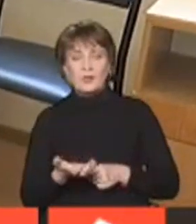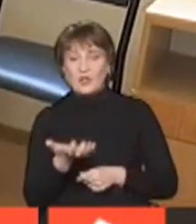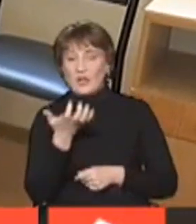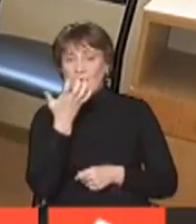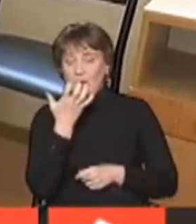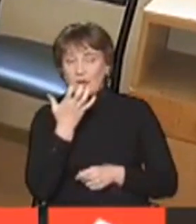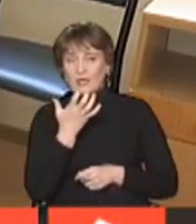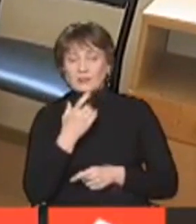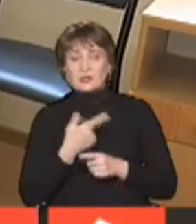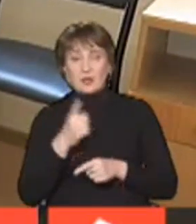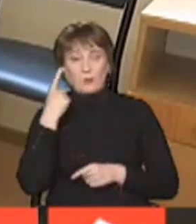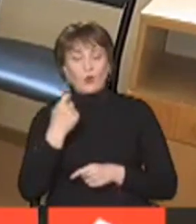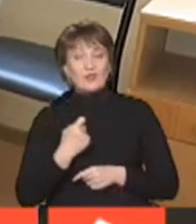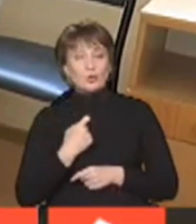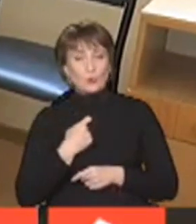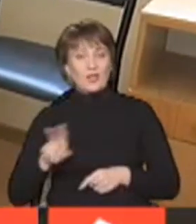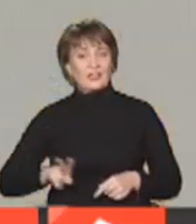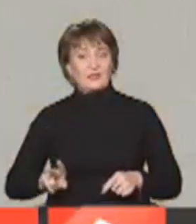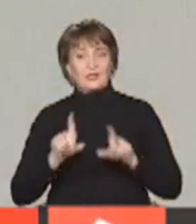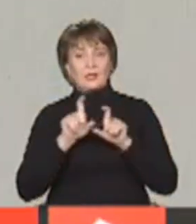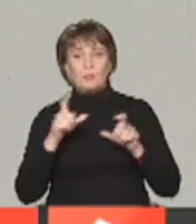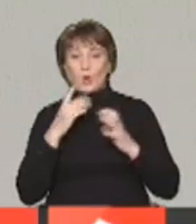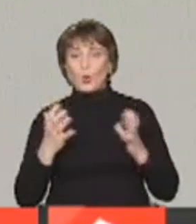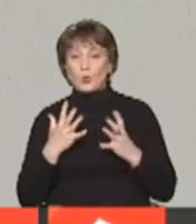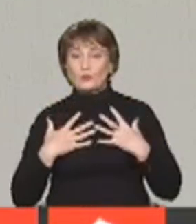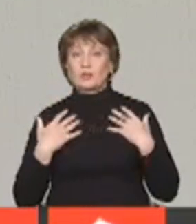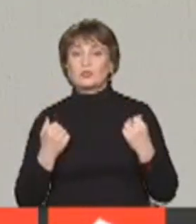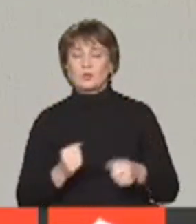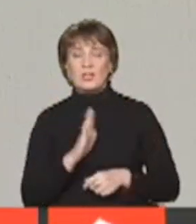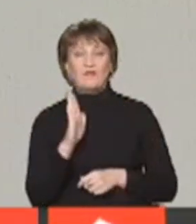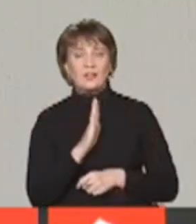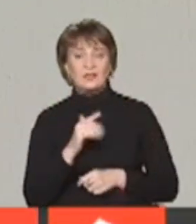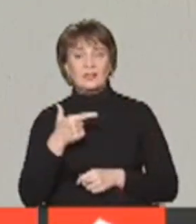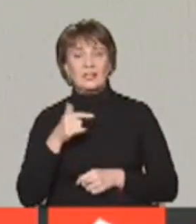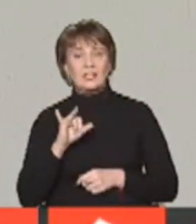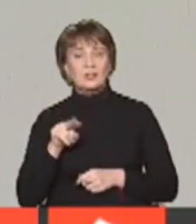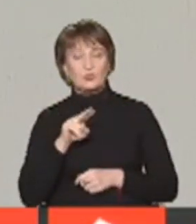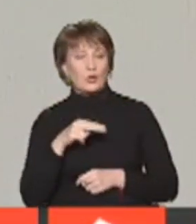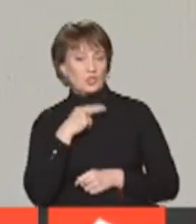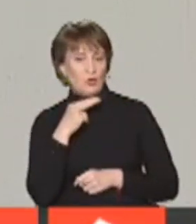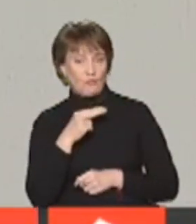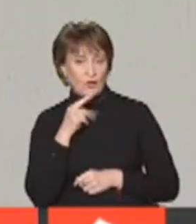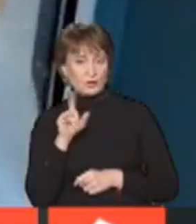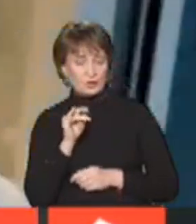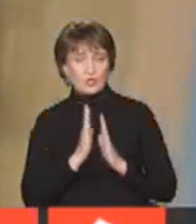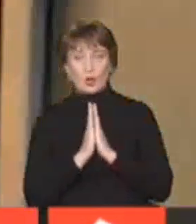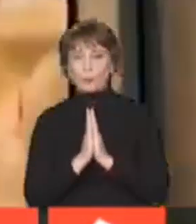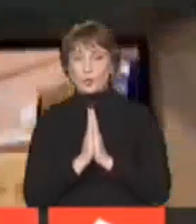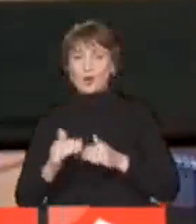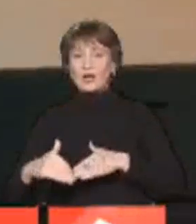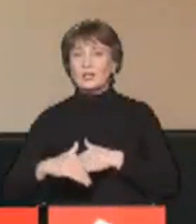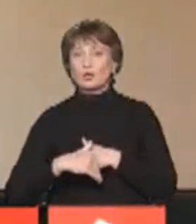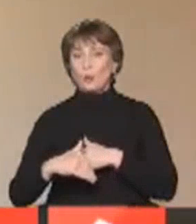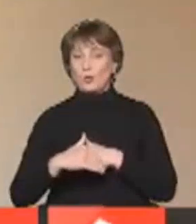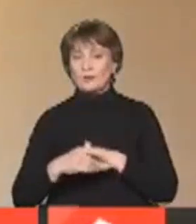кисень. Про це повідомила директор департаменту охорони здоров'я Валентина Гінзбург. І зауважила, що на прохання